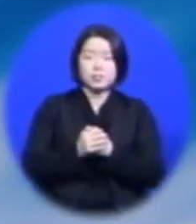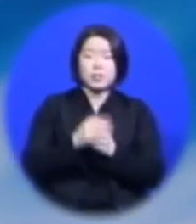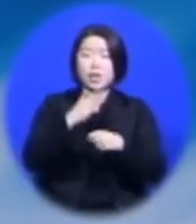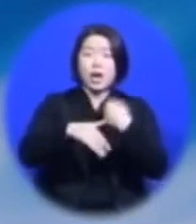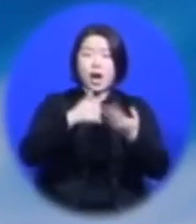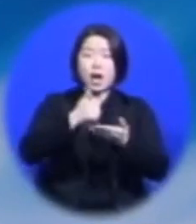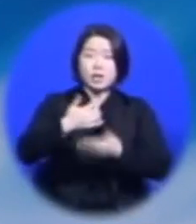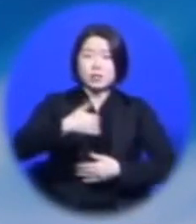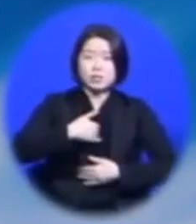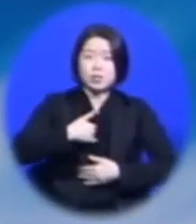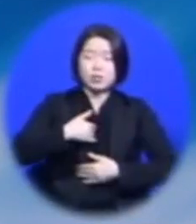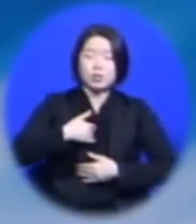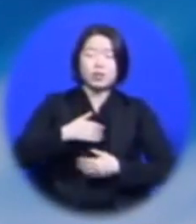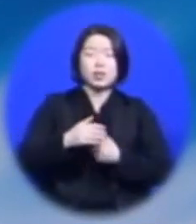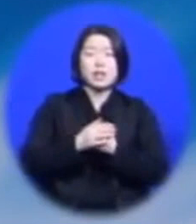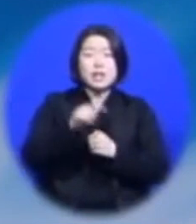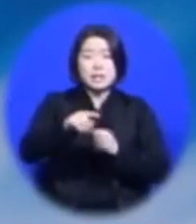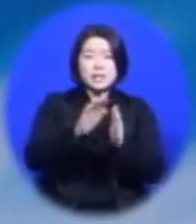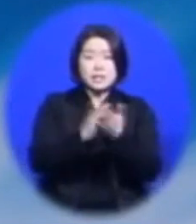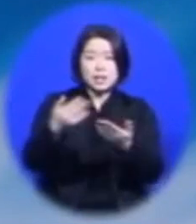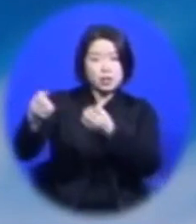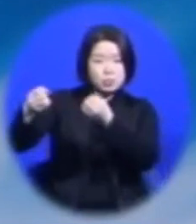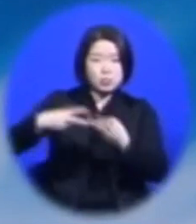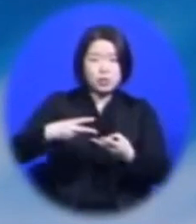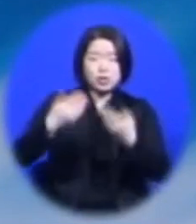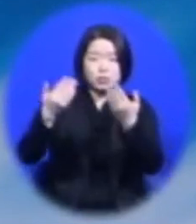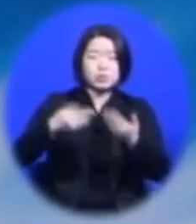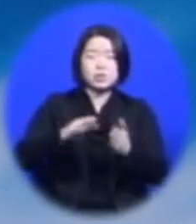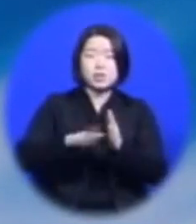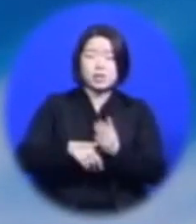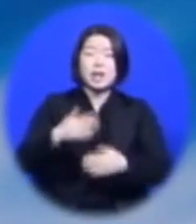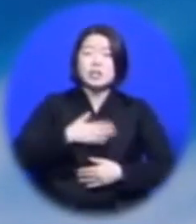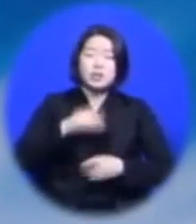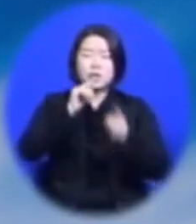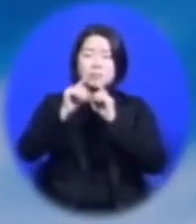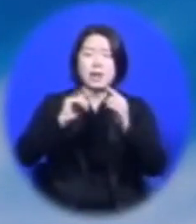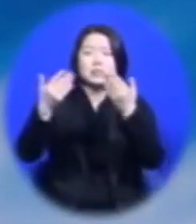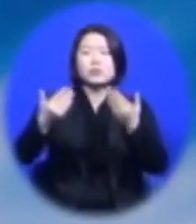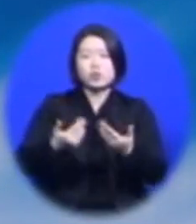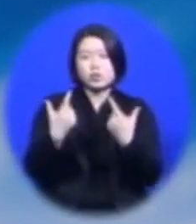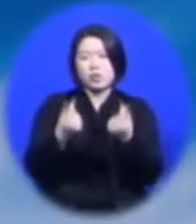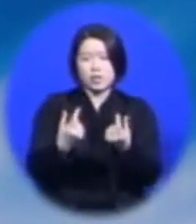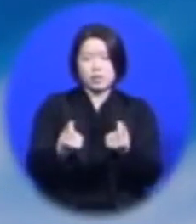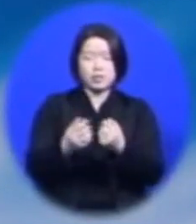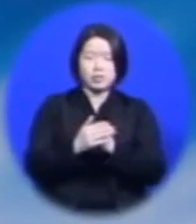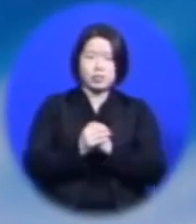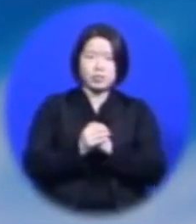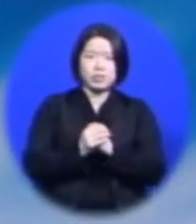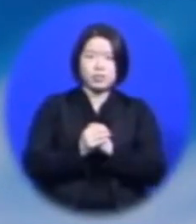하나님께서 저에게 이 책을 보내주시면서 저에게 말씀하시는 것 같았어요.